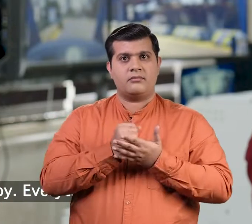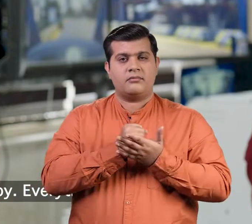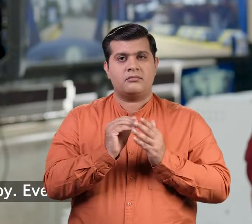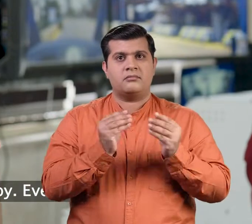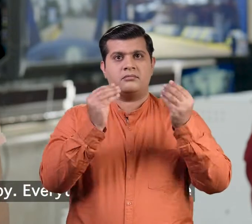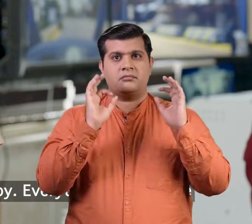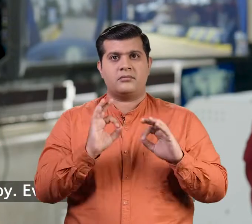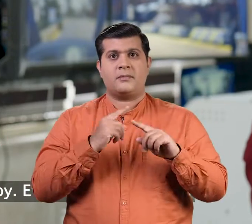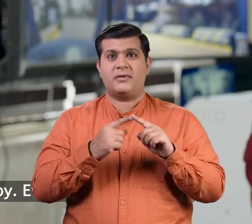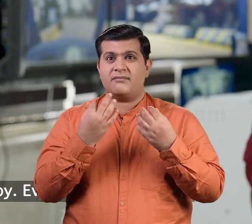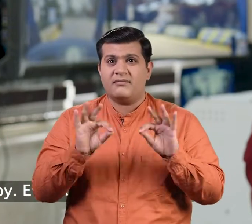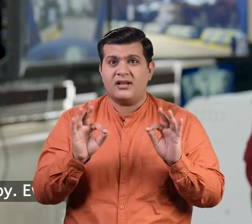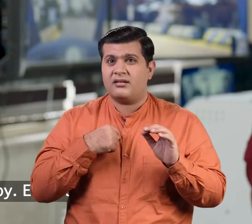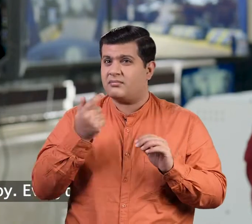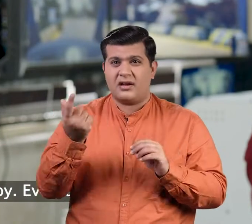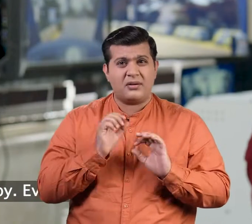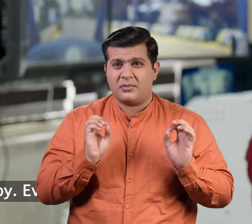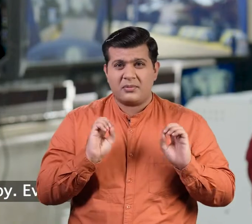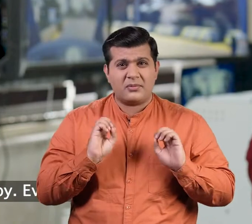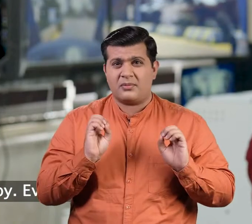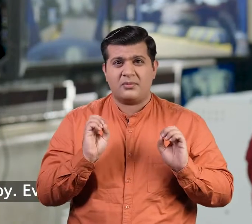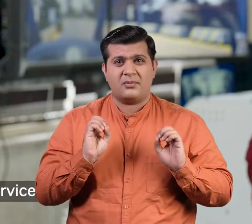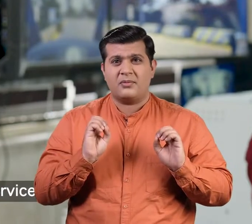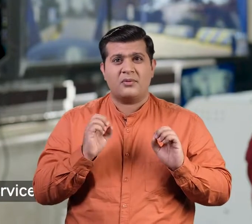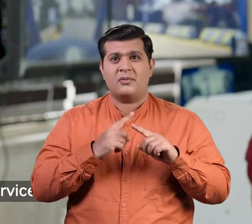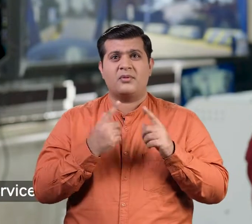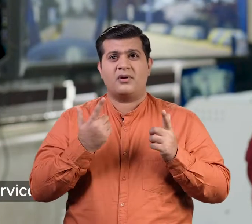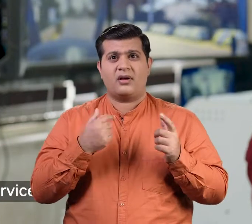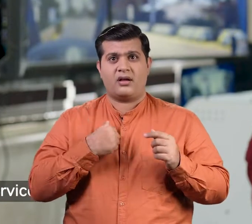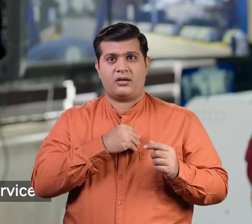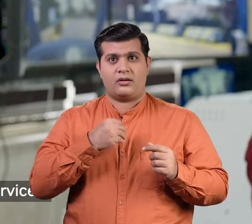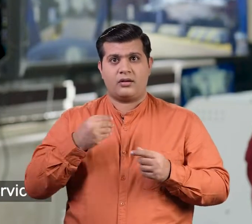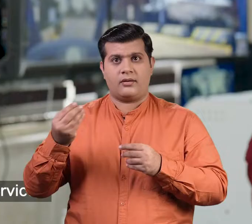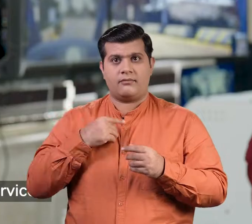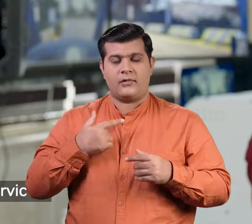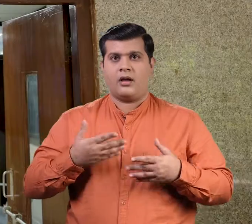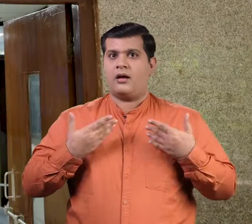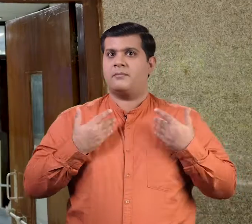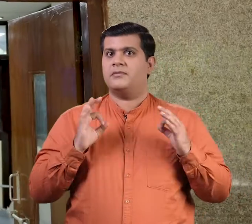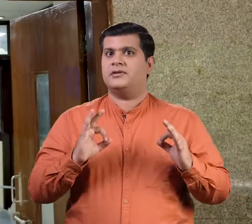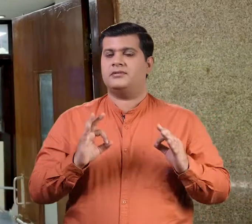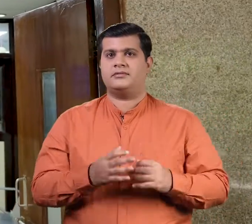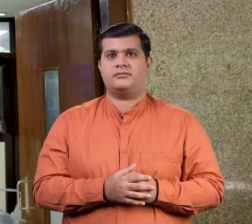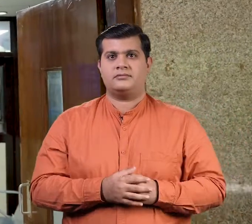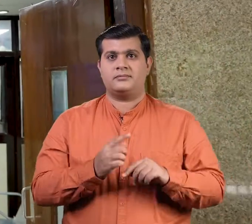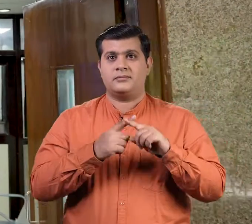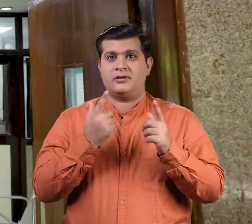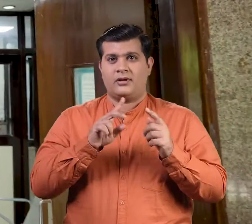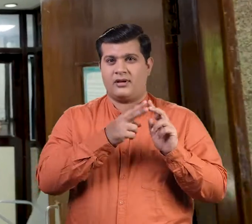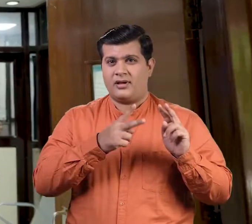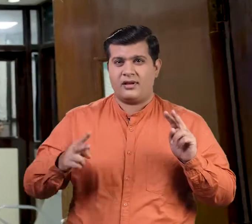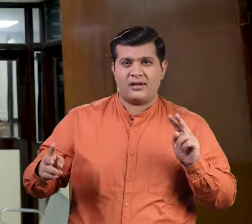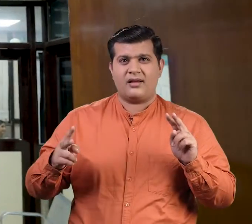यहाँ पे हुई है। और यहाँ सब कुछ फ्री है, कोई चार्ज नहीं है और यहाँ के इलाज से मैं हैप्पी हूँ। इसके